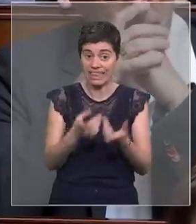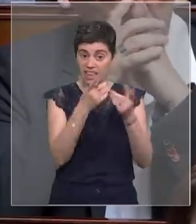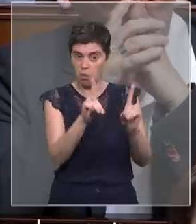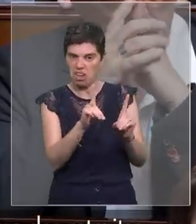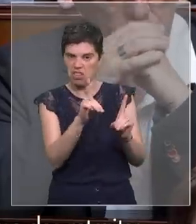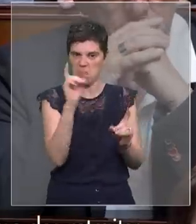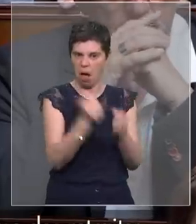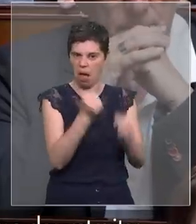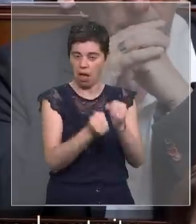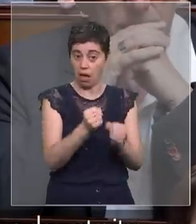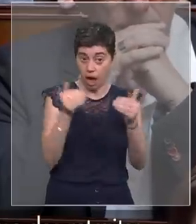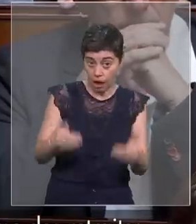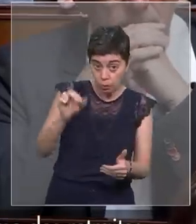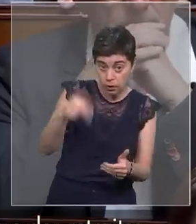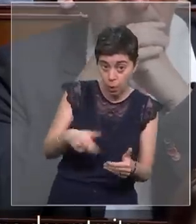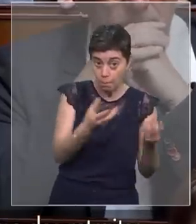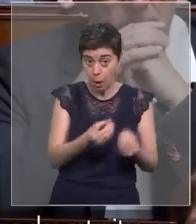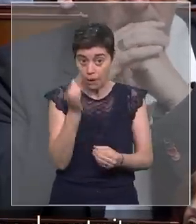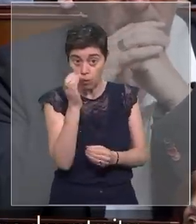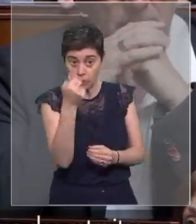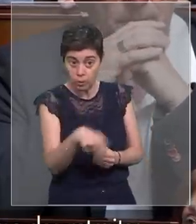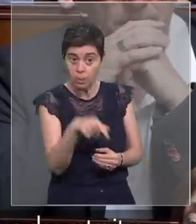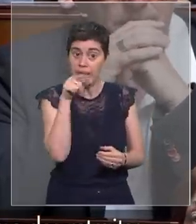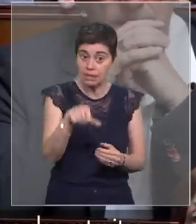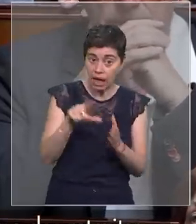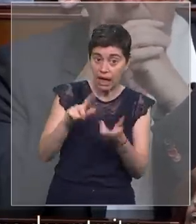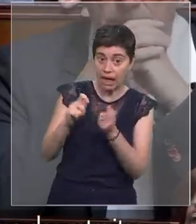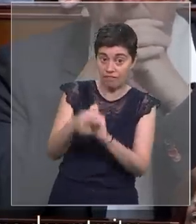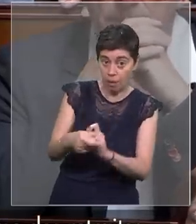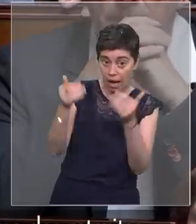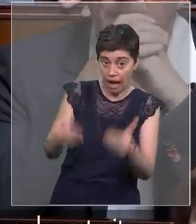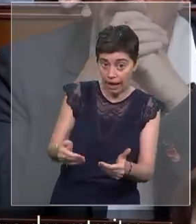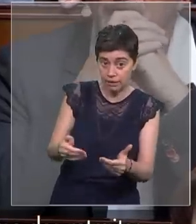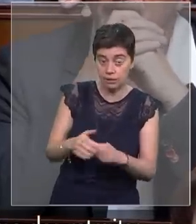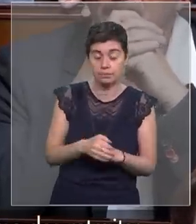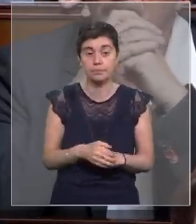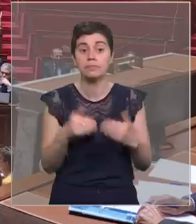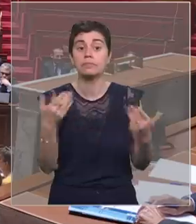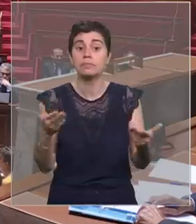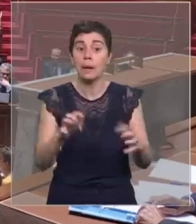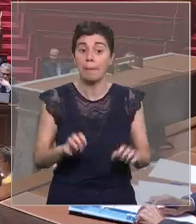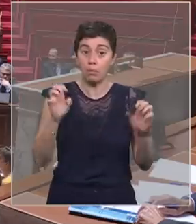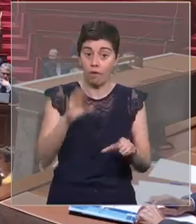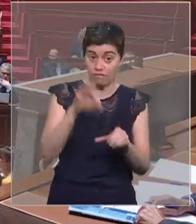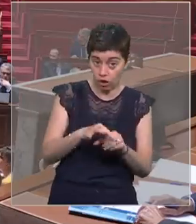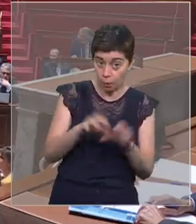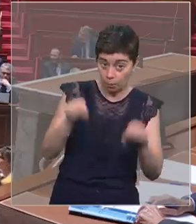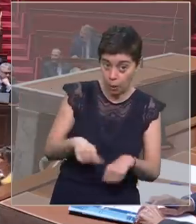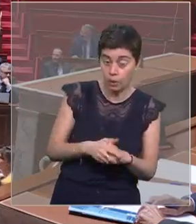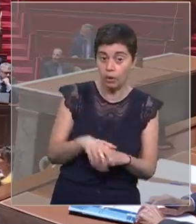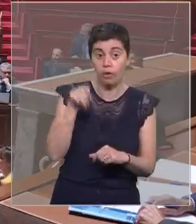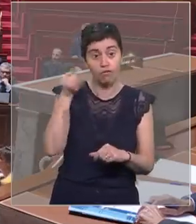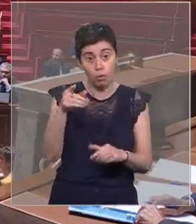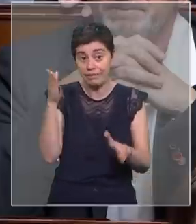démocratie? Allez-vous écouter le peuple et renoncer à cette réforme injuste et injustifiée? Allez-vous laisser le Parlement voter? Allez-vous admettre